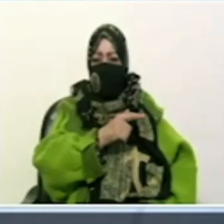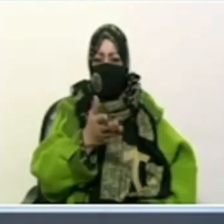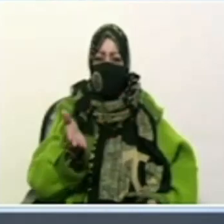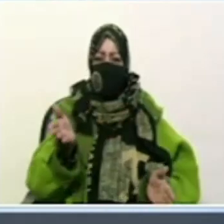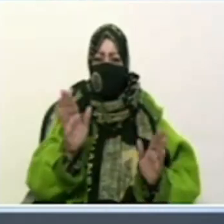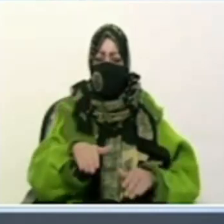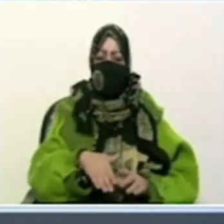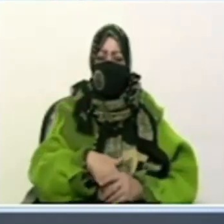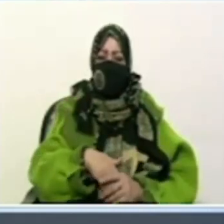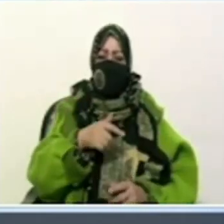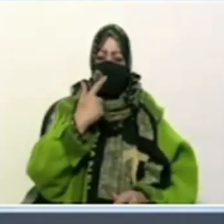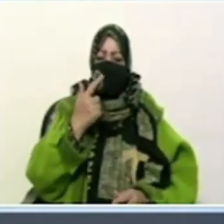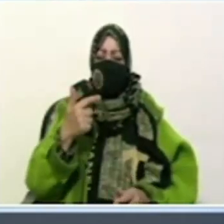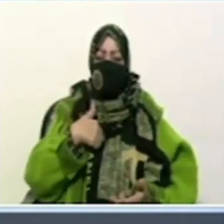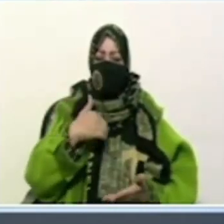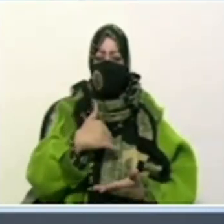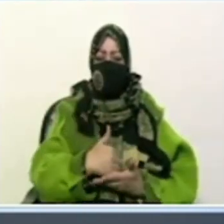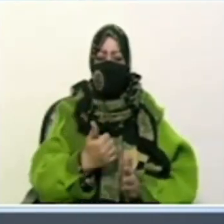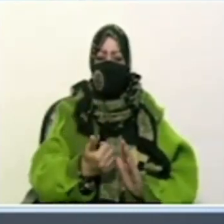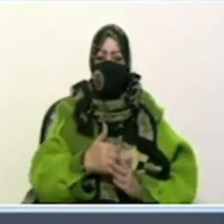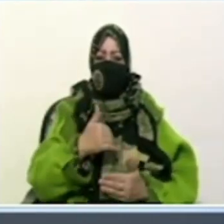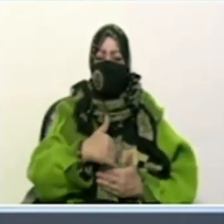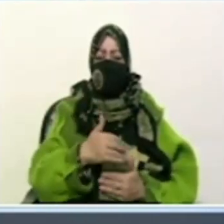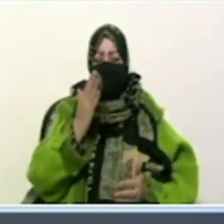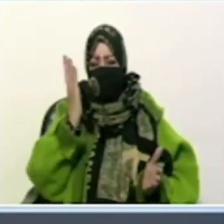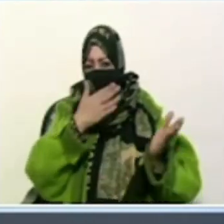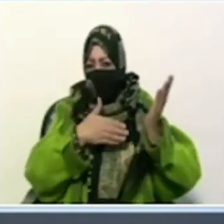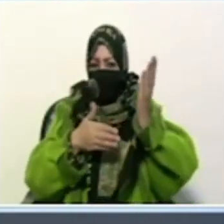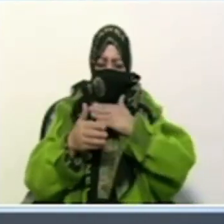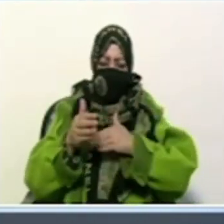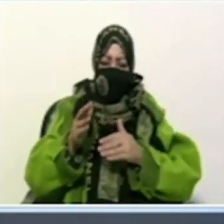بعض الأخ حسين يعني